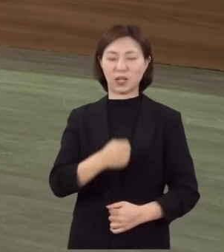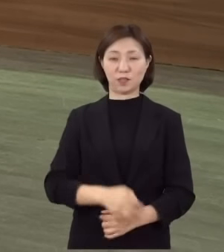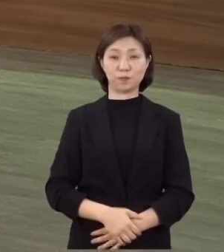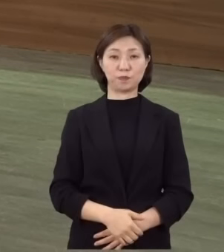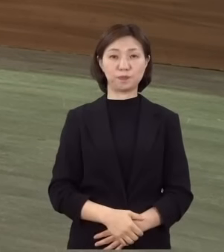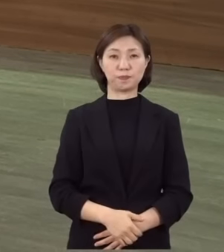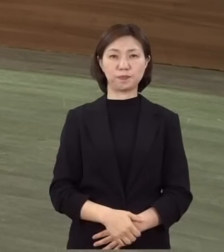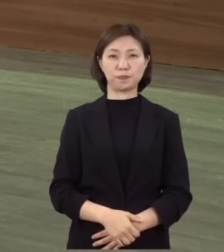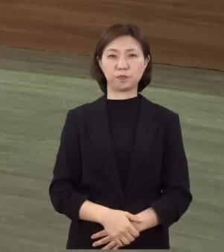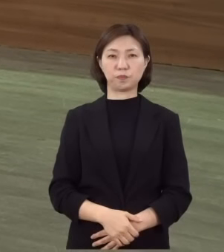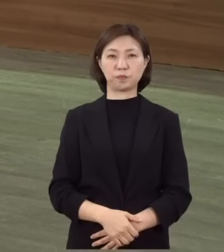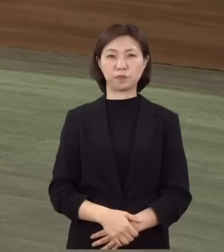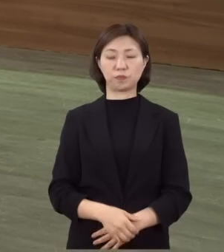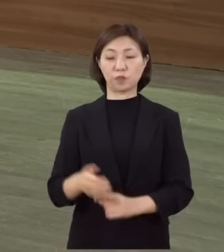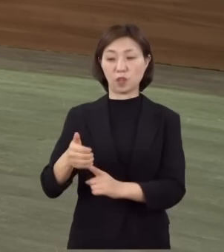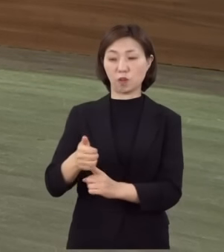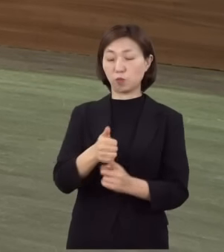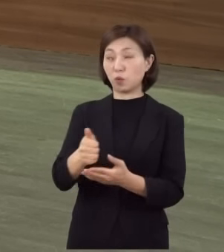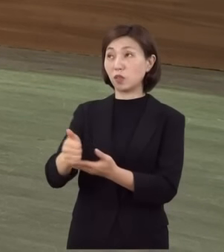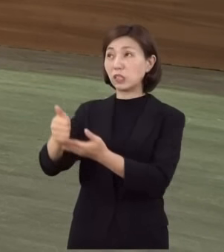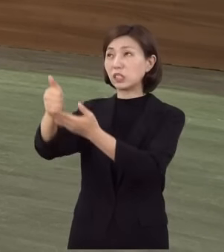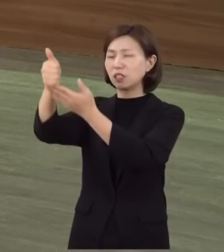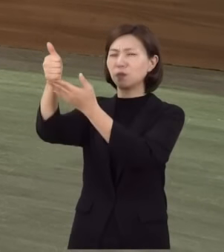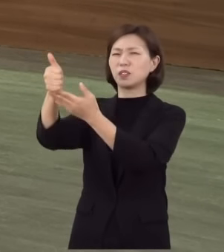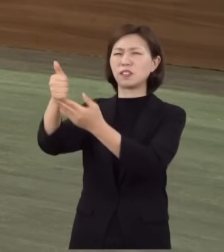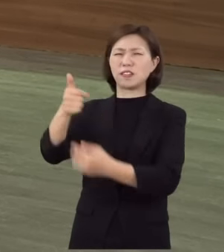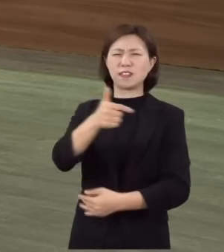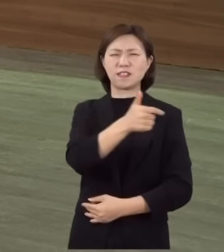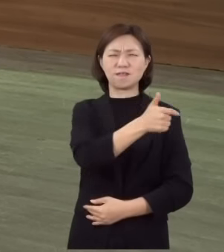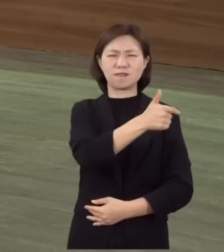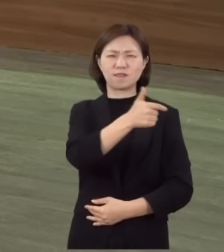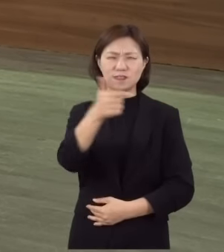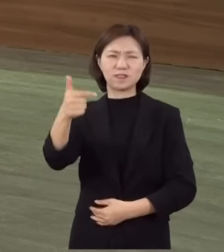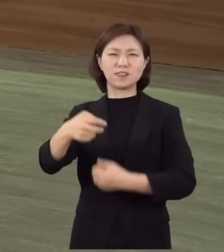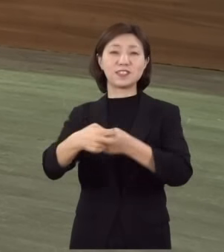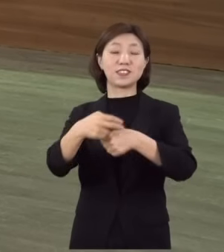되겠습니다 부처님은 대의왕